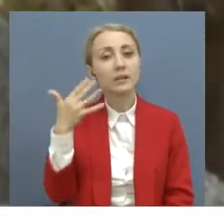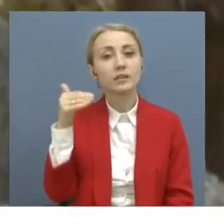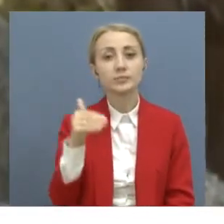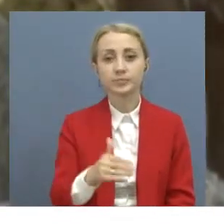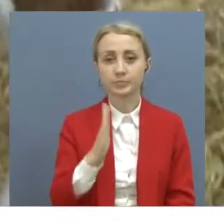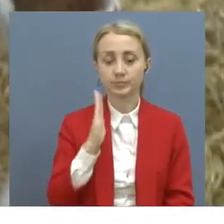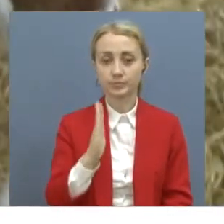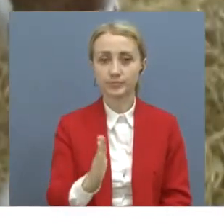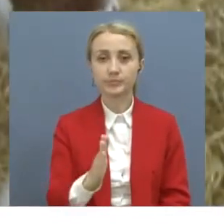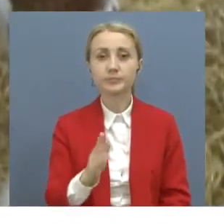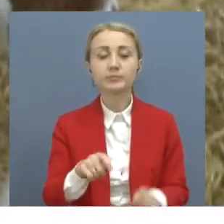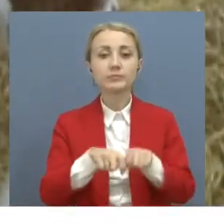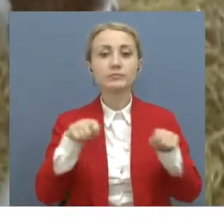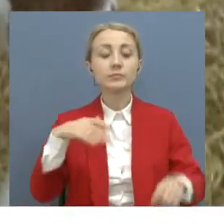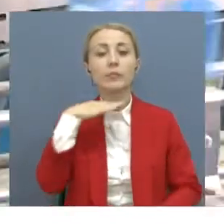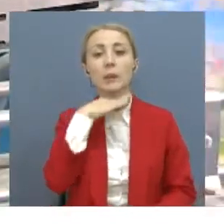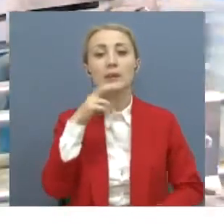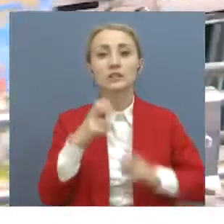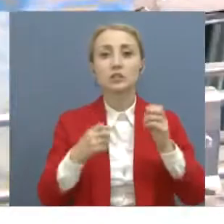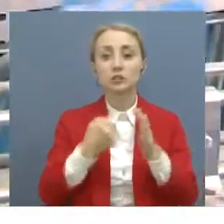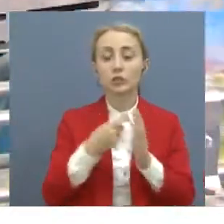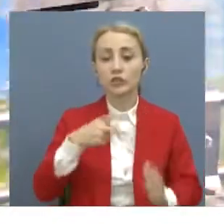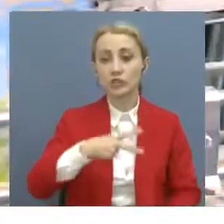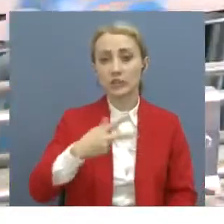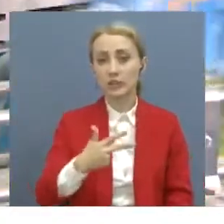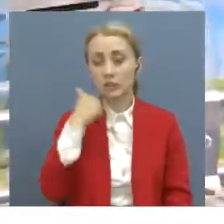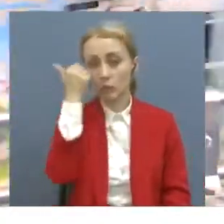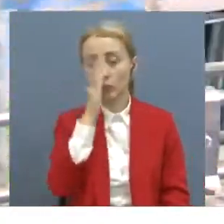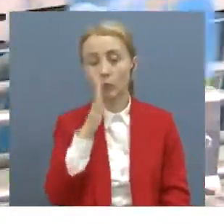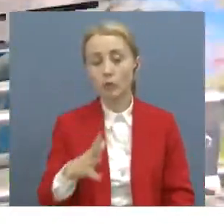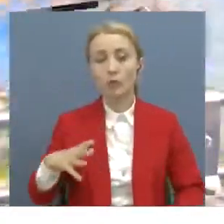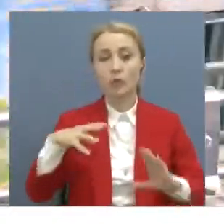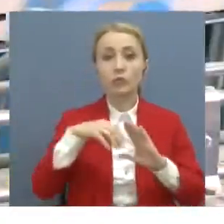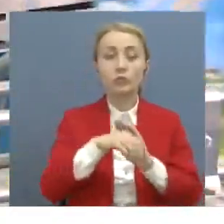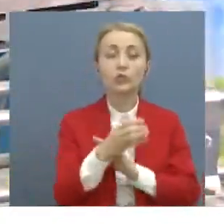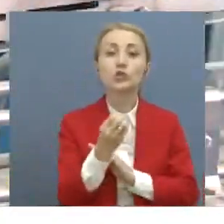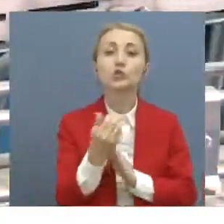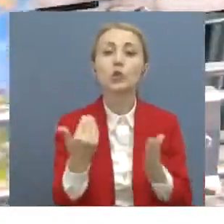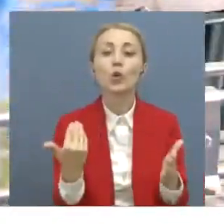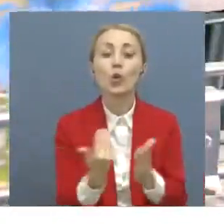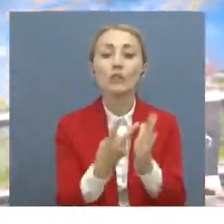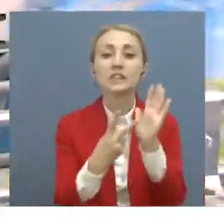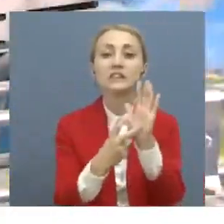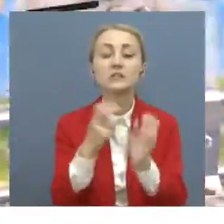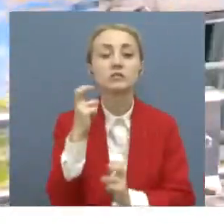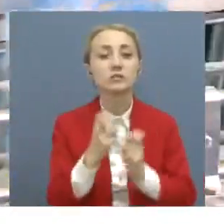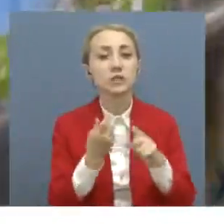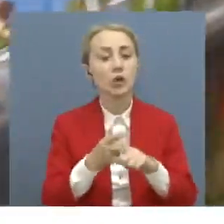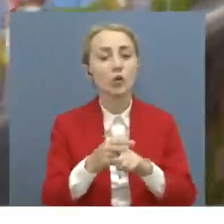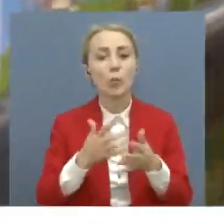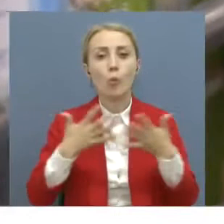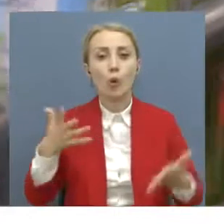қосымша 40 мың тонна сүт өндіруге мүмкіндік береді. Өз кезегінде бұл фабрикалардағы сүт өңдеу қуатын 70%-ке дейін